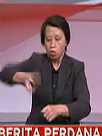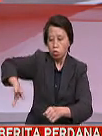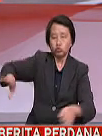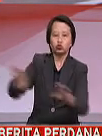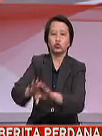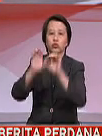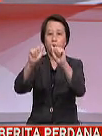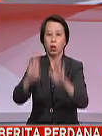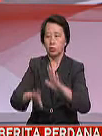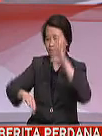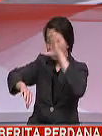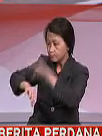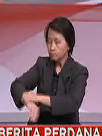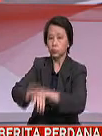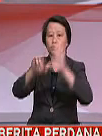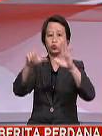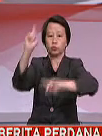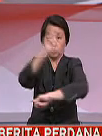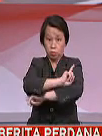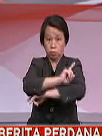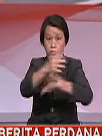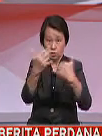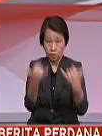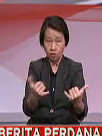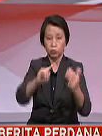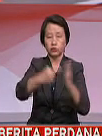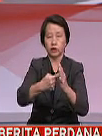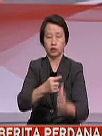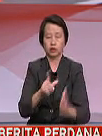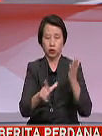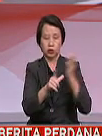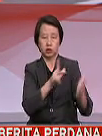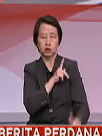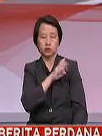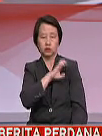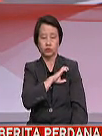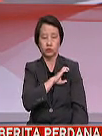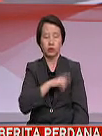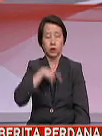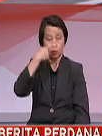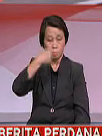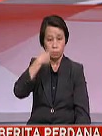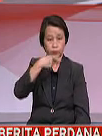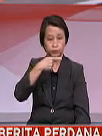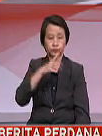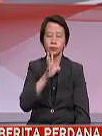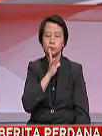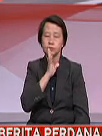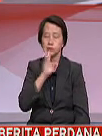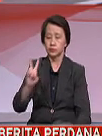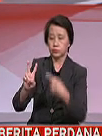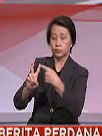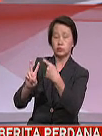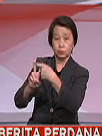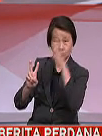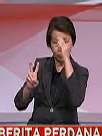lalu direman 7 hari bermula hari ini. Timbalan Ketua Polis Negeri 9 SAC Cik Zakaria Uthman berkata kedua-dua